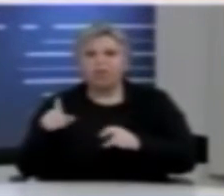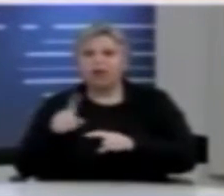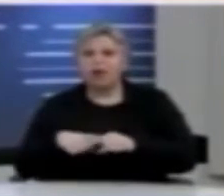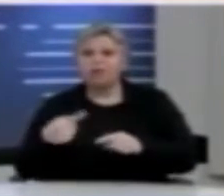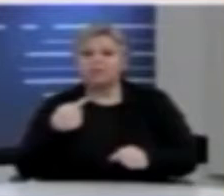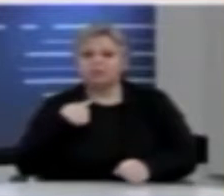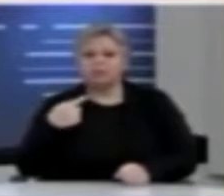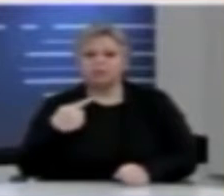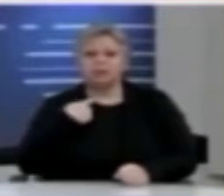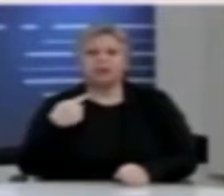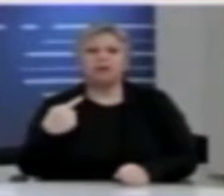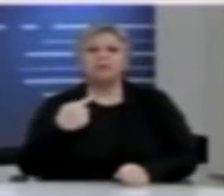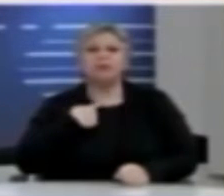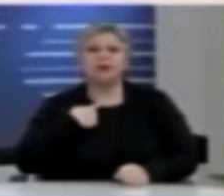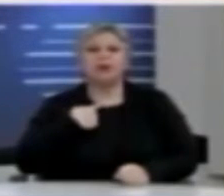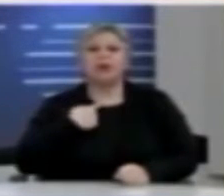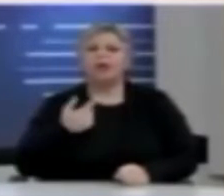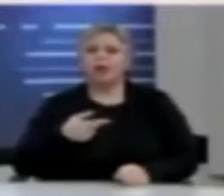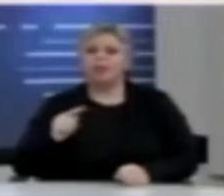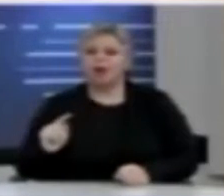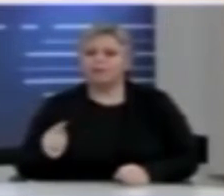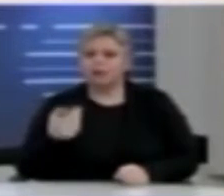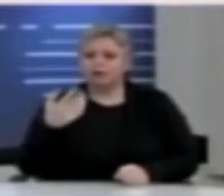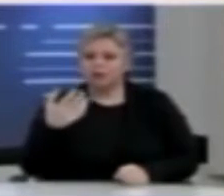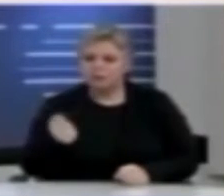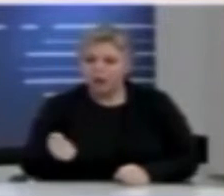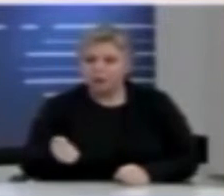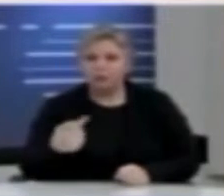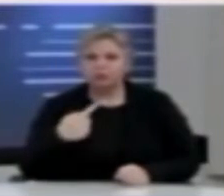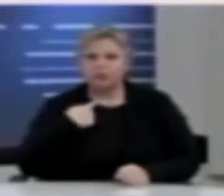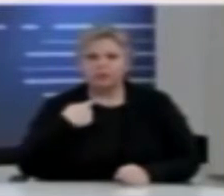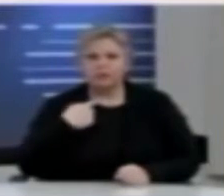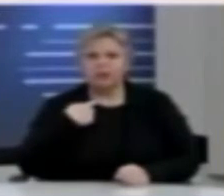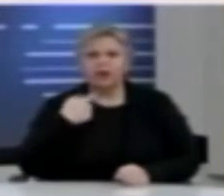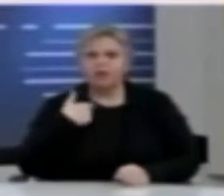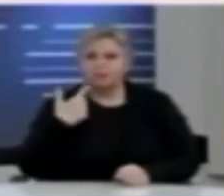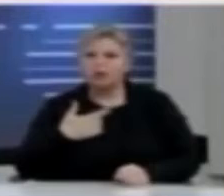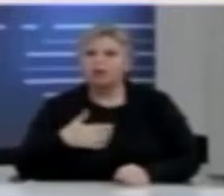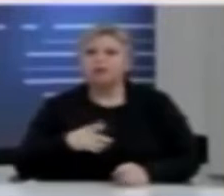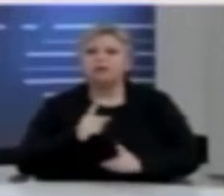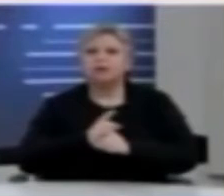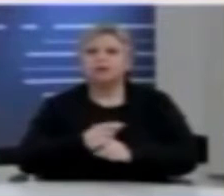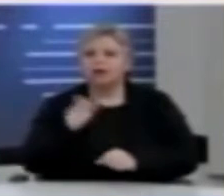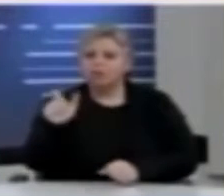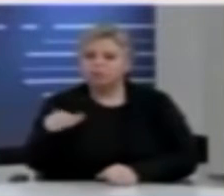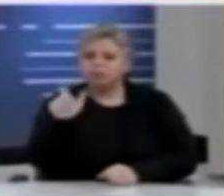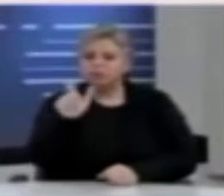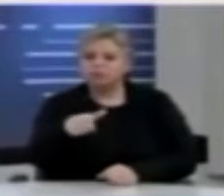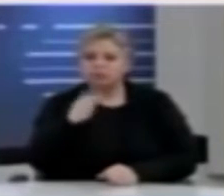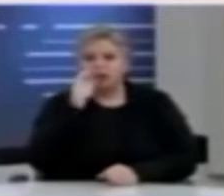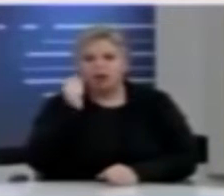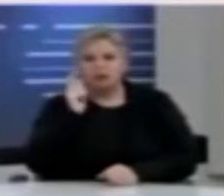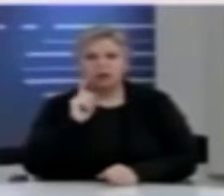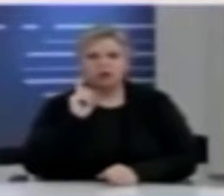και κυρίως χάνονται ευκαιρίες για κάθε Έλληνα και κάθε Ελληνίδα. Κύριε Τσίπρα, ξέρω ότι